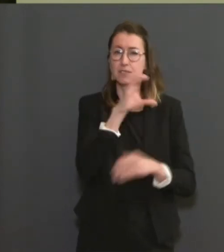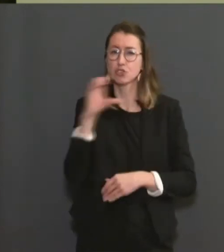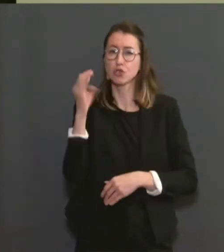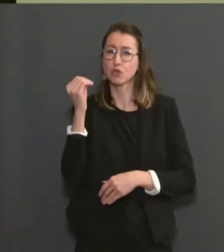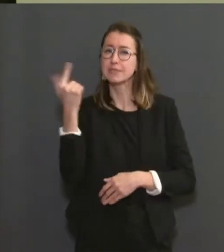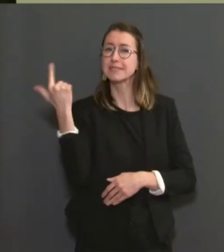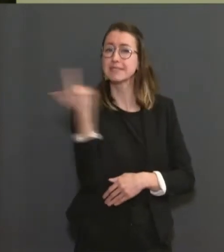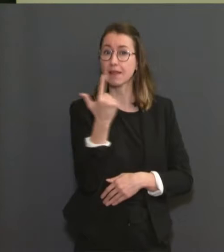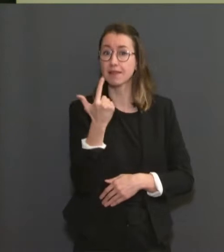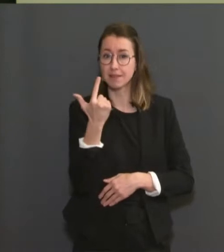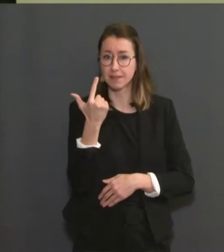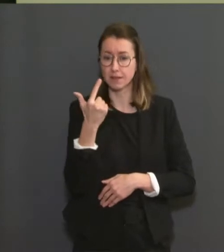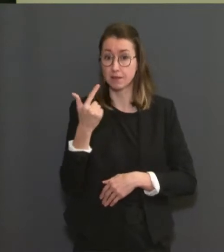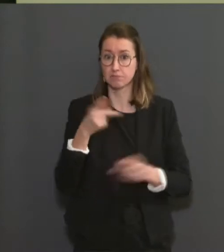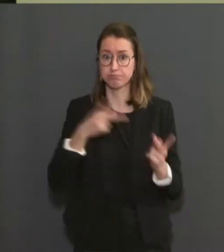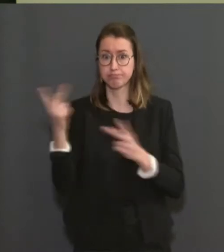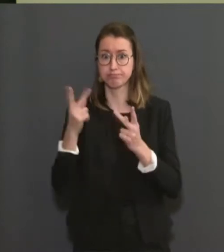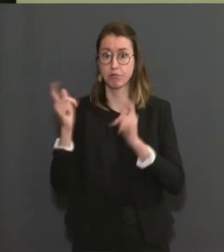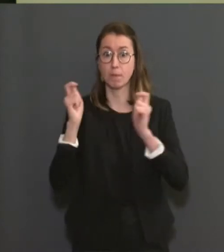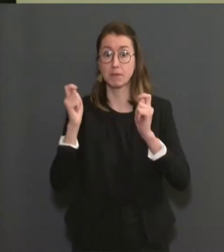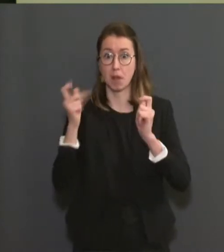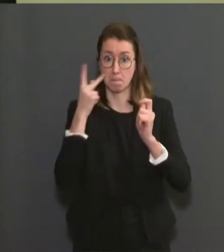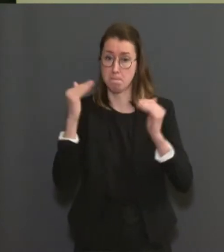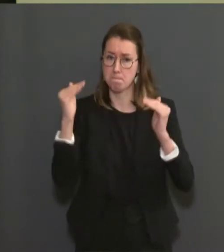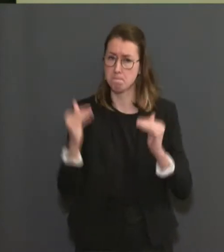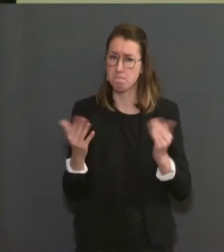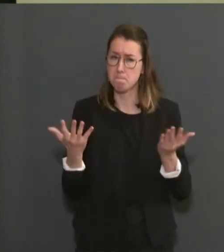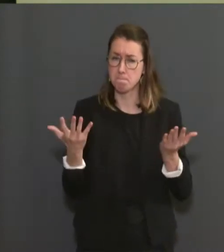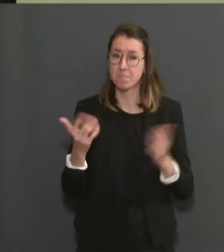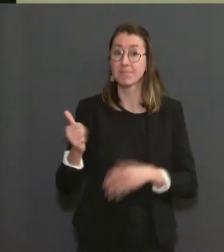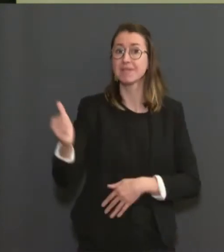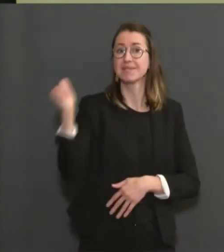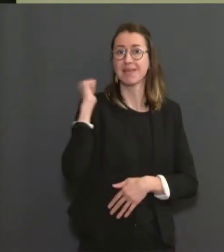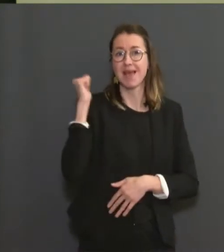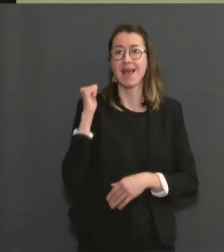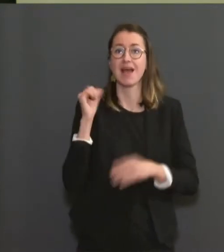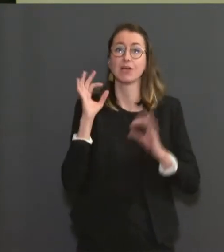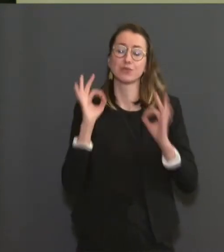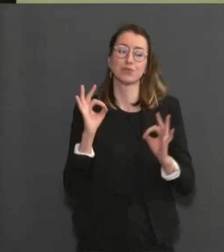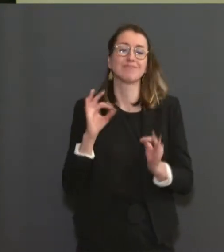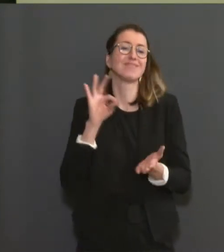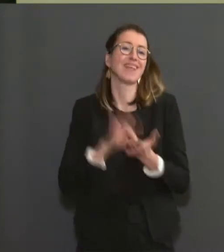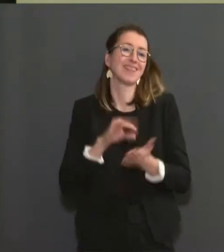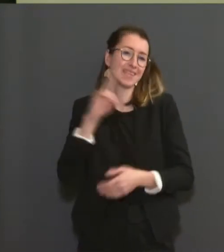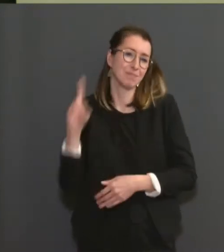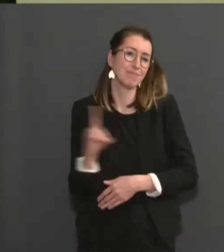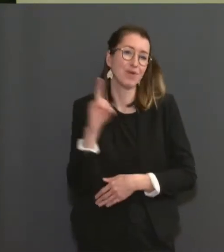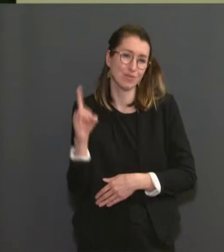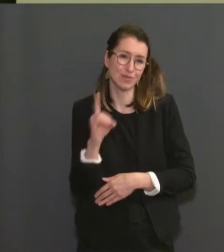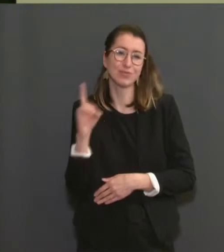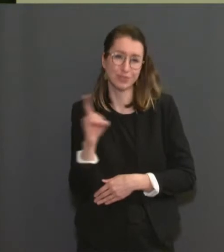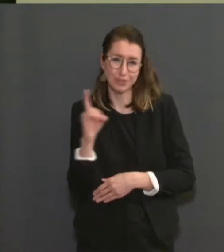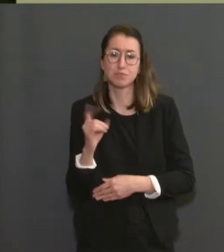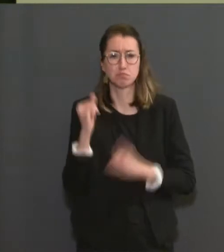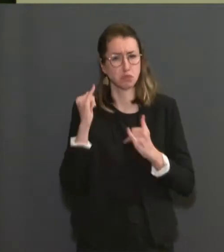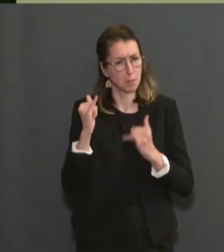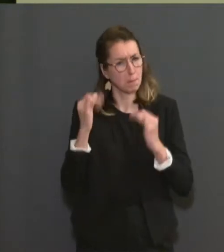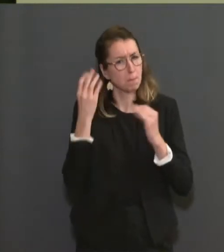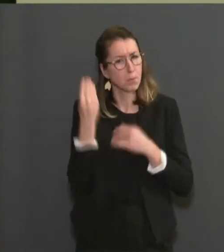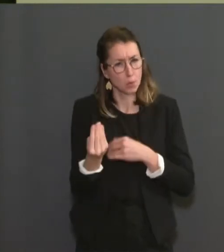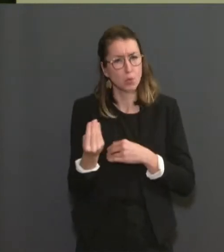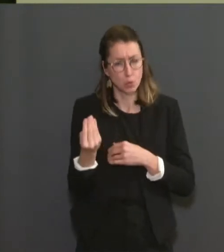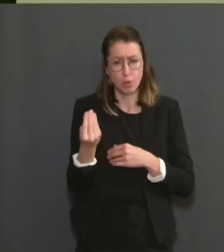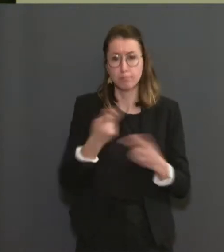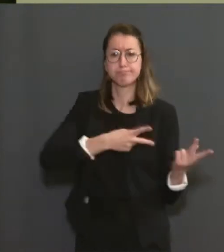Hier, mais il faut souligner que c'est un dimanche, donc ce n'est pas un jour tout à fait comme les autres, nous n'avons eu que, si on peut dire, 294